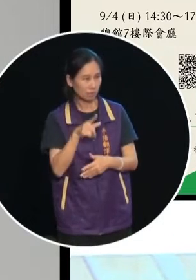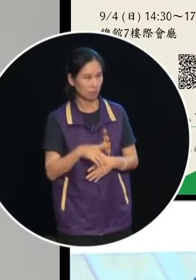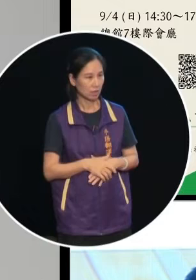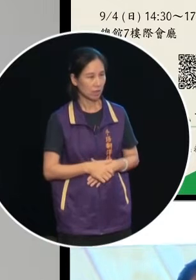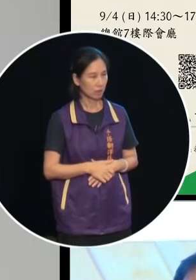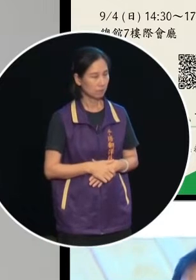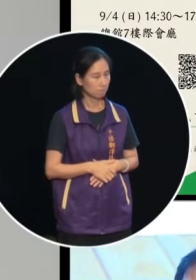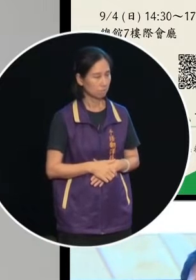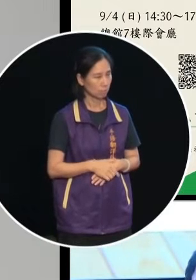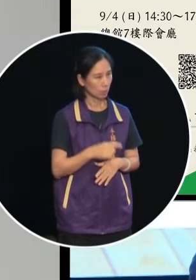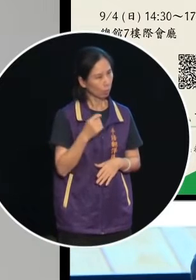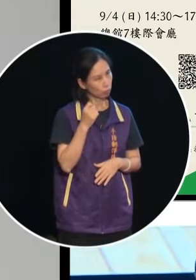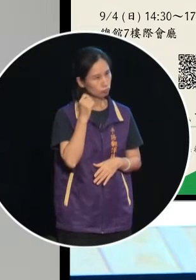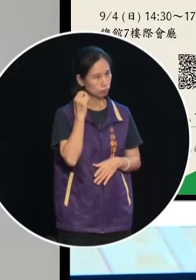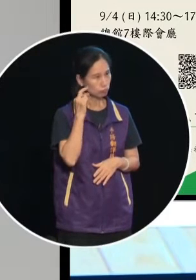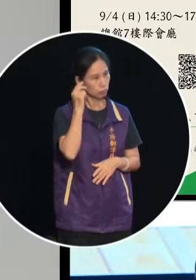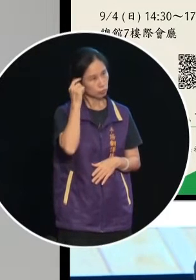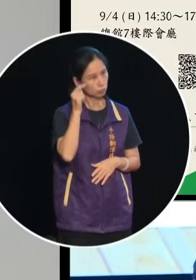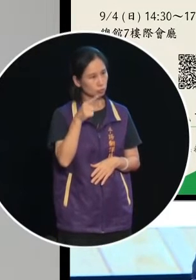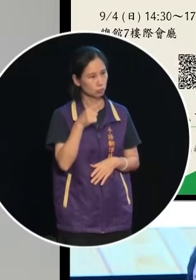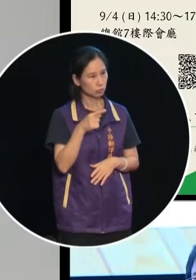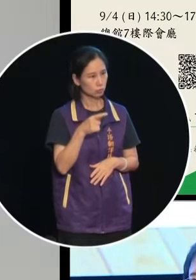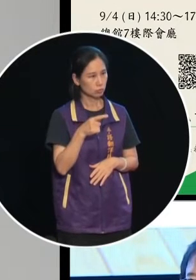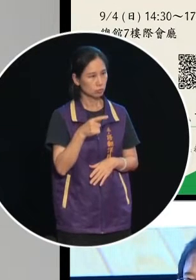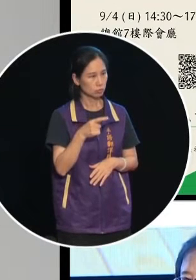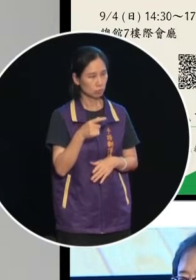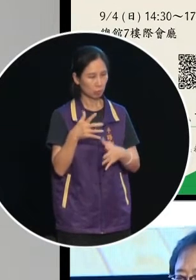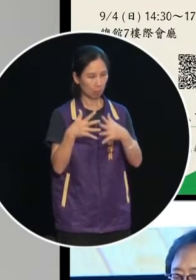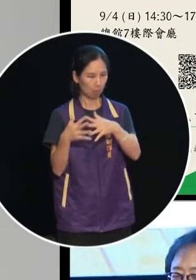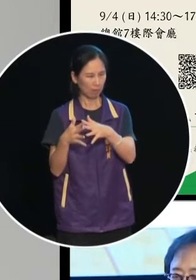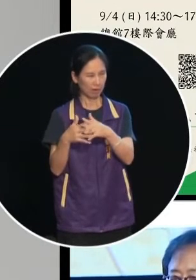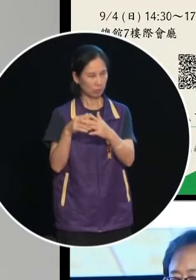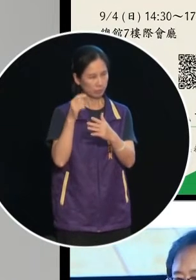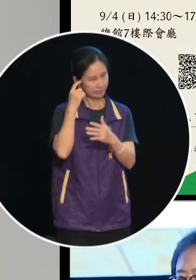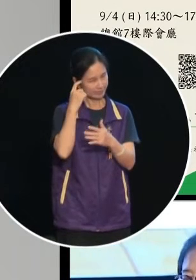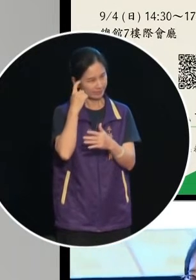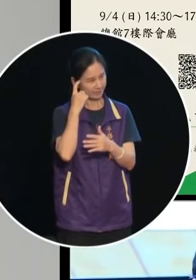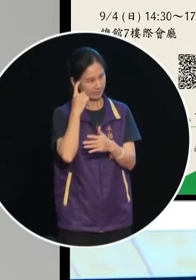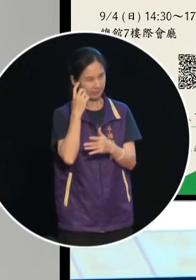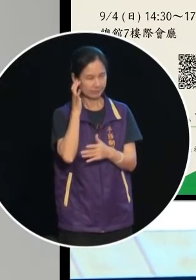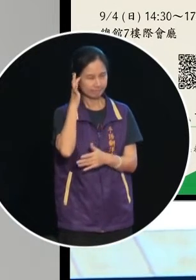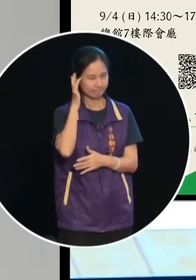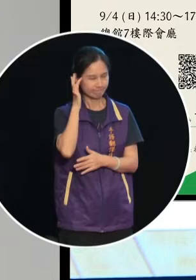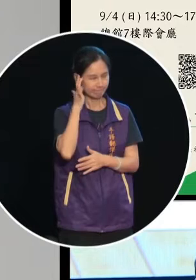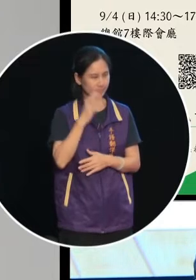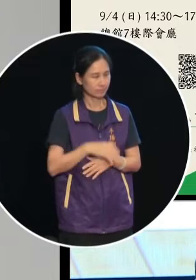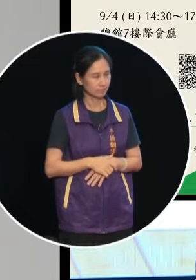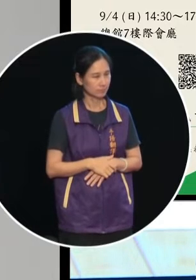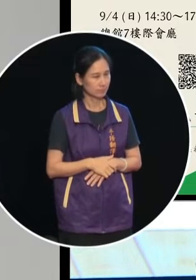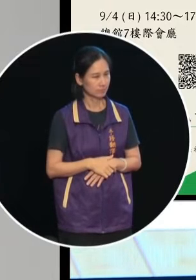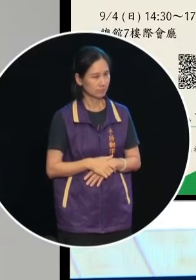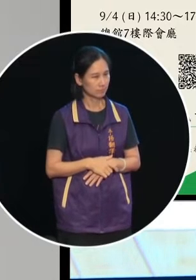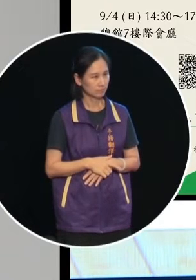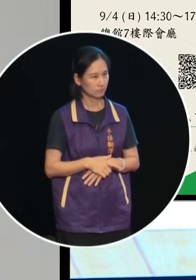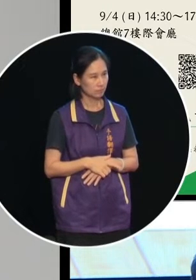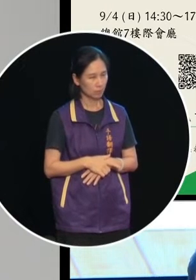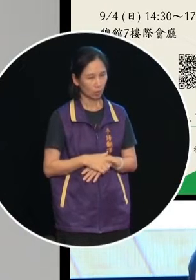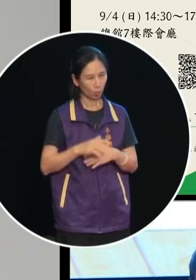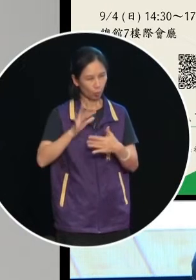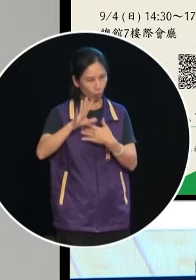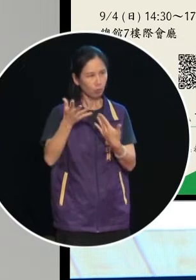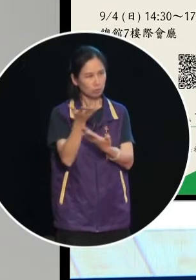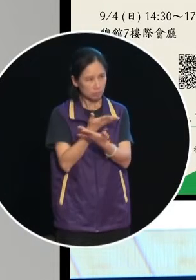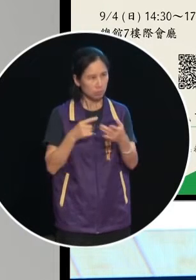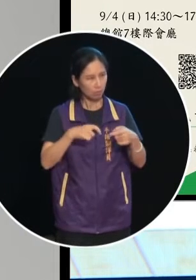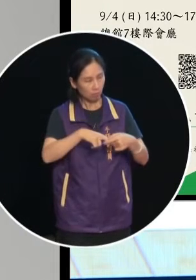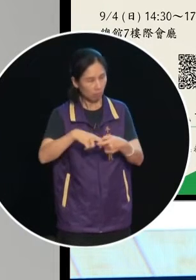可能我觉得台湾人对美国的情感就有一点复杂了。作为一种那个外交上面的一个联